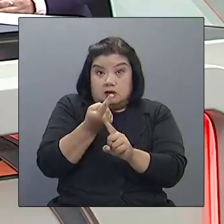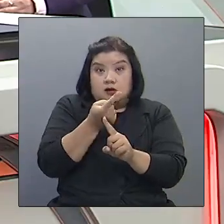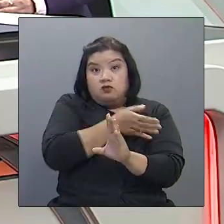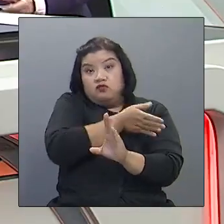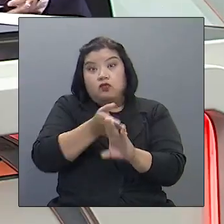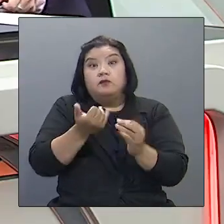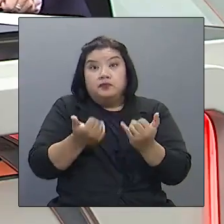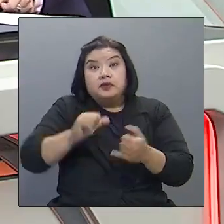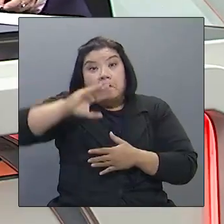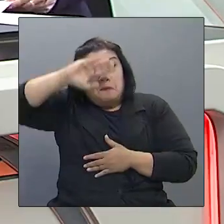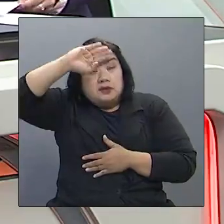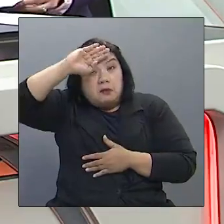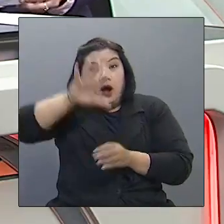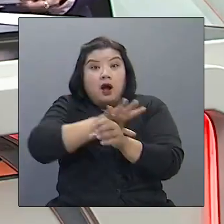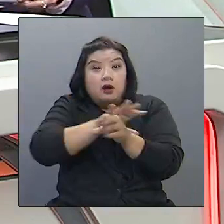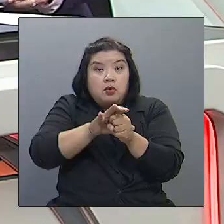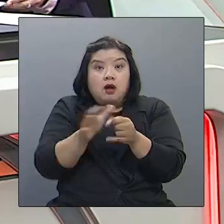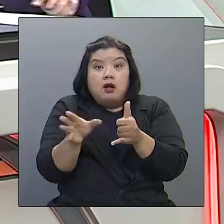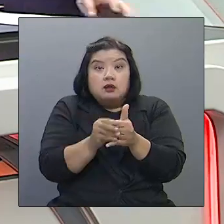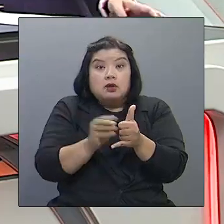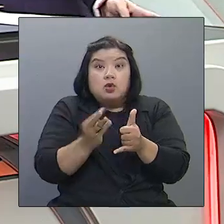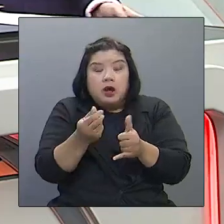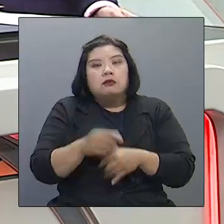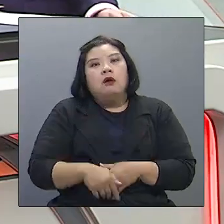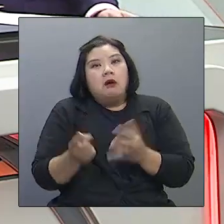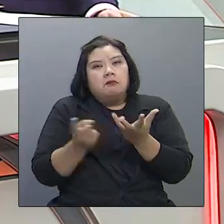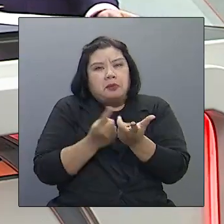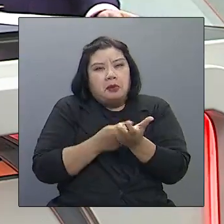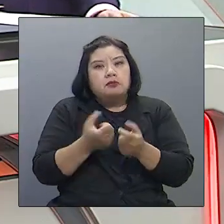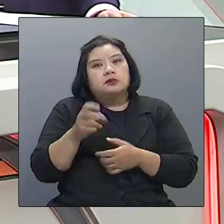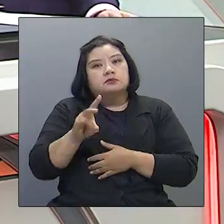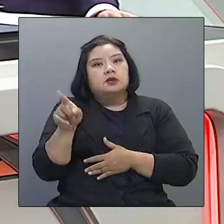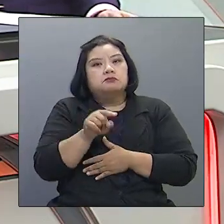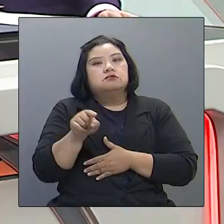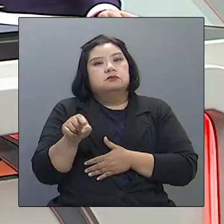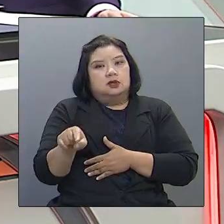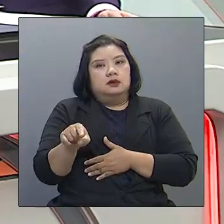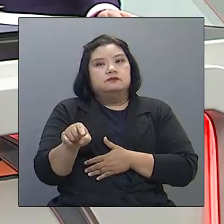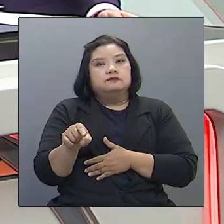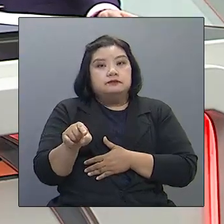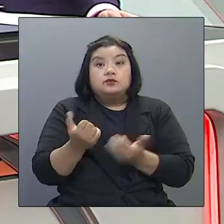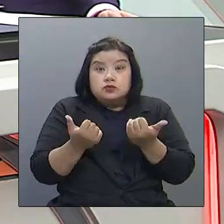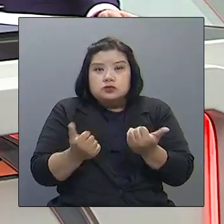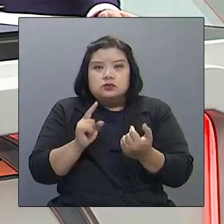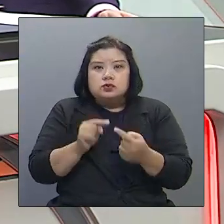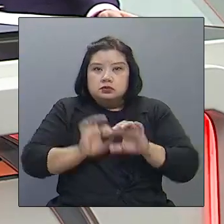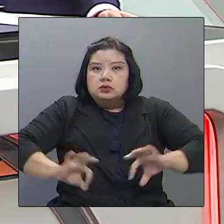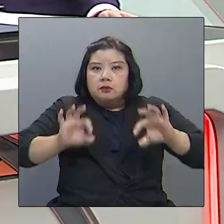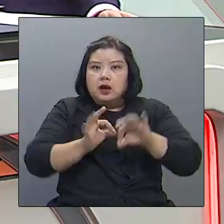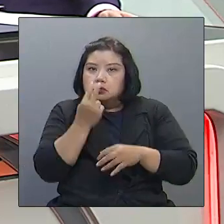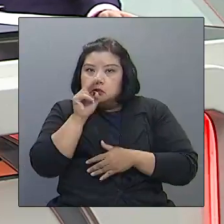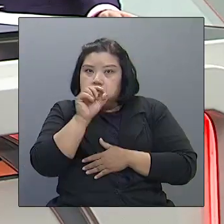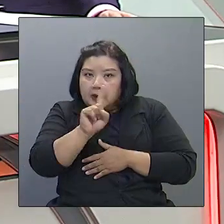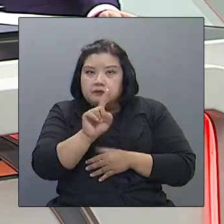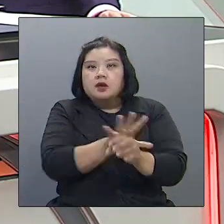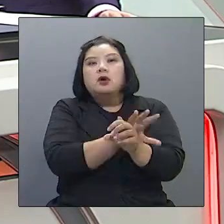ดเชื้อซ้ำเพิ่มมากขึ้นถึง17%ค่ะ สิ่งหนึ่งที่ทำให้เราต้องติดตามนั่นก็คือเรื่องของการพบสายพันธุ์